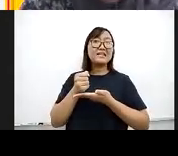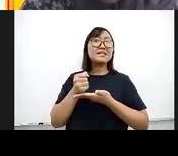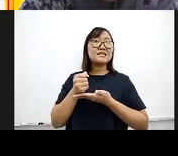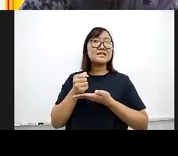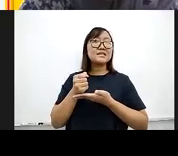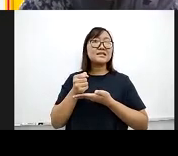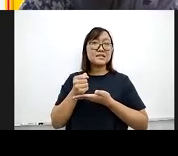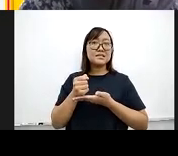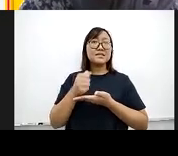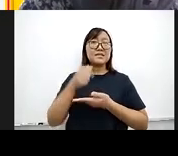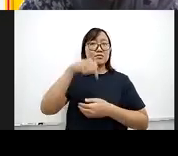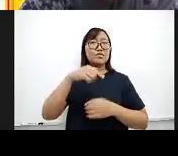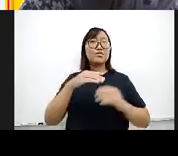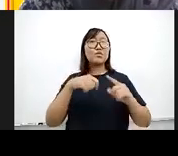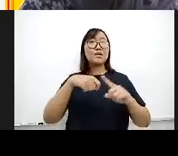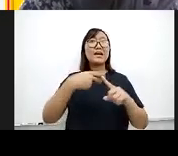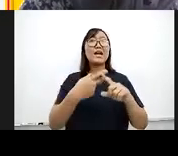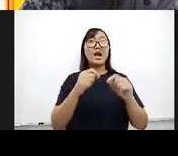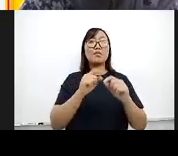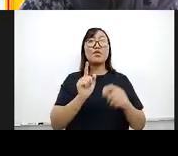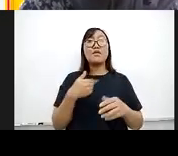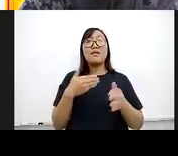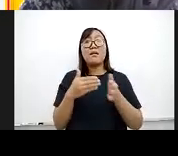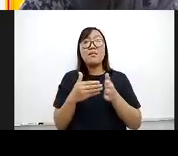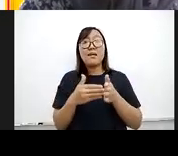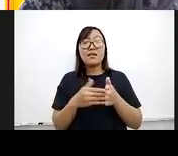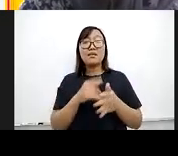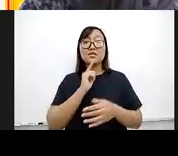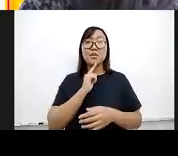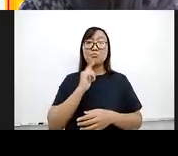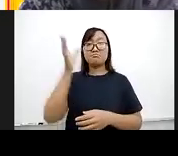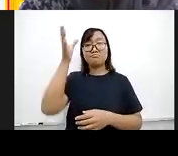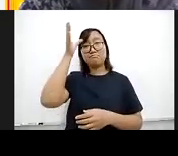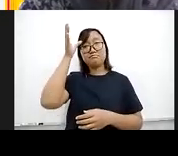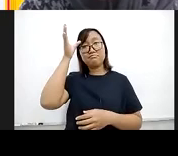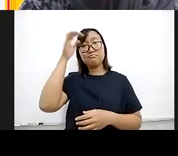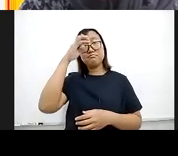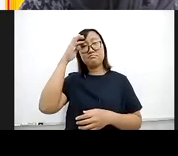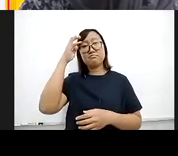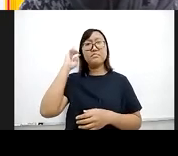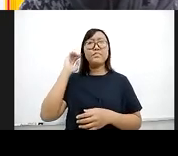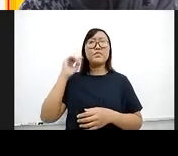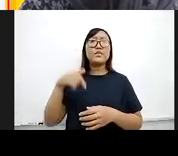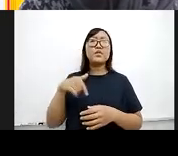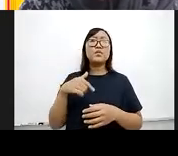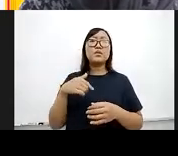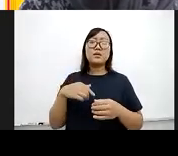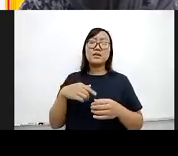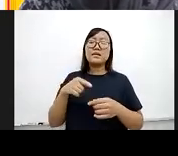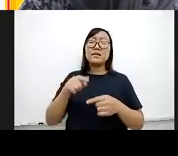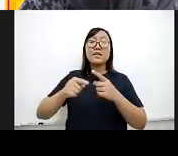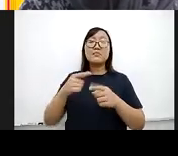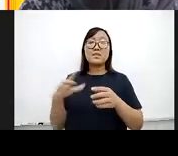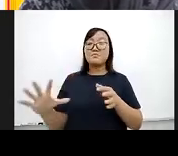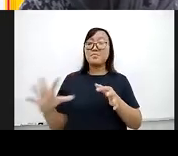untuk kayak F saja ini juga mengalami kendala ya karena kita juga tidak tahu bagaimana kemudian keberlangsungan dari teman-teman